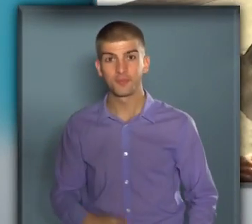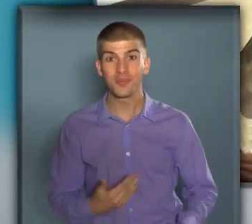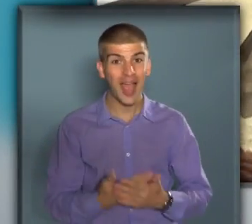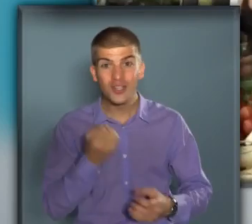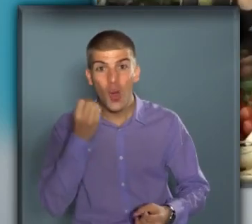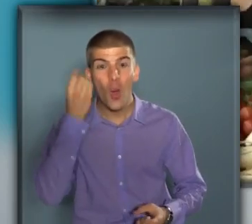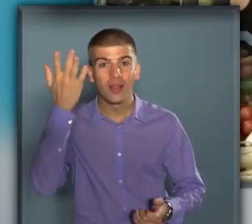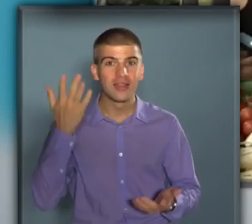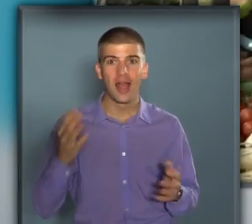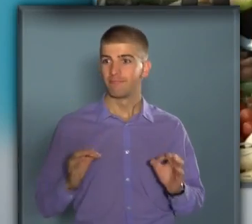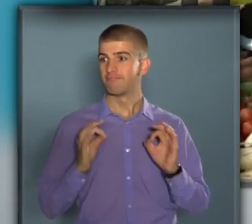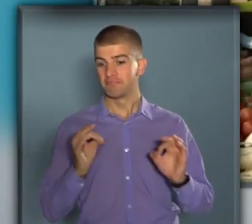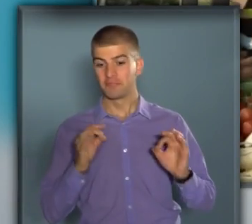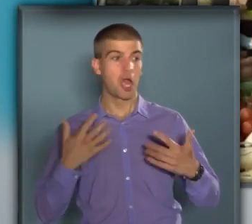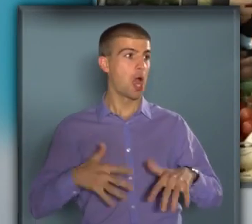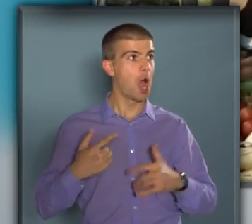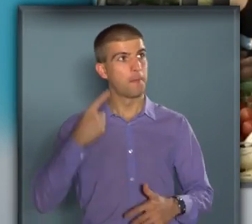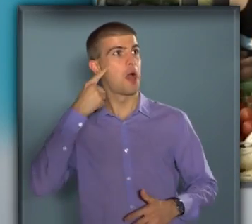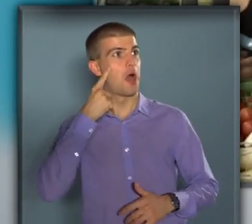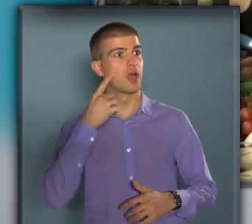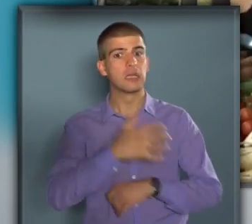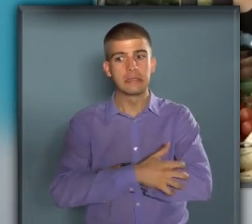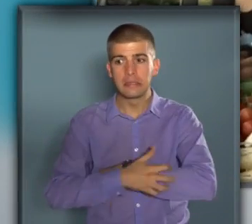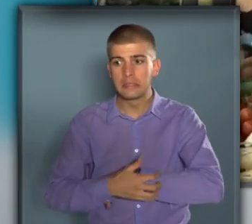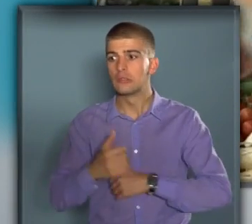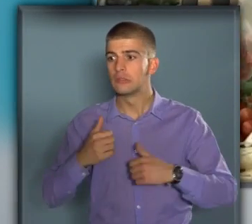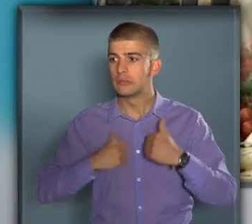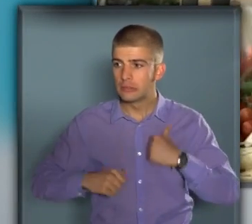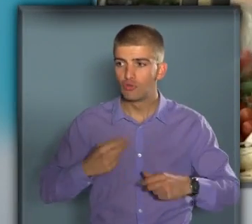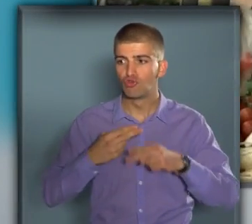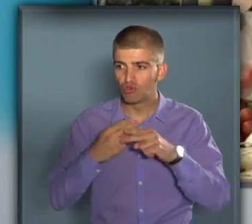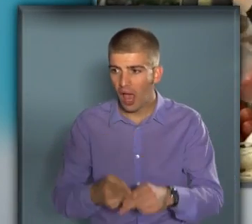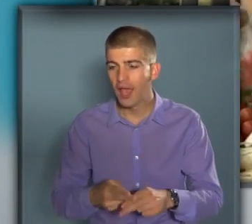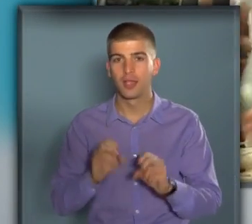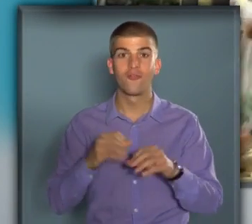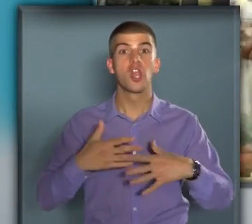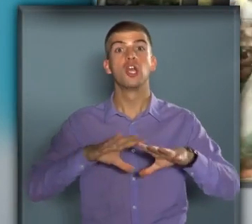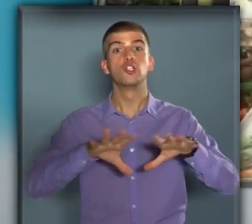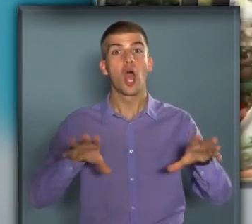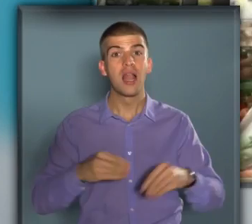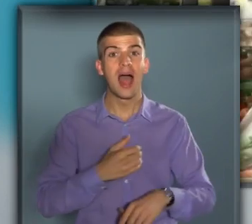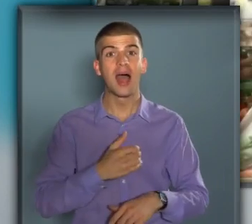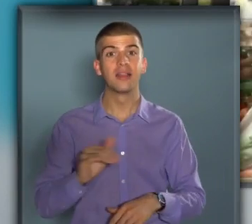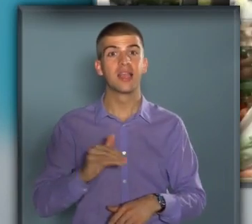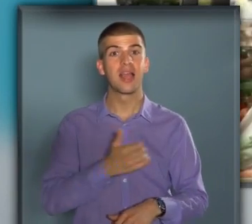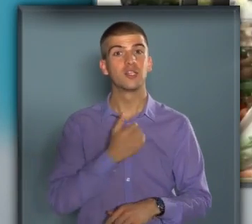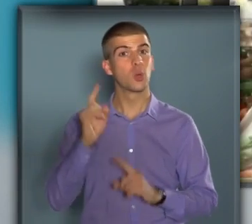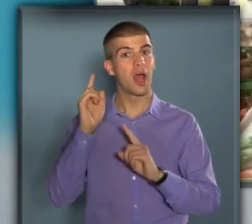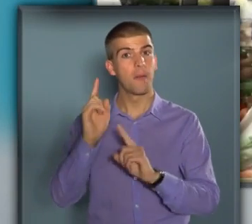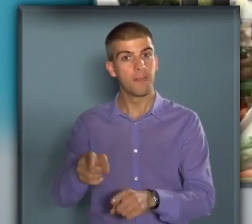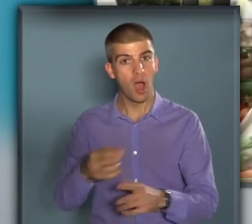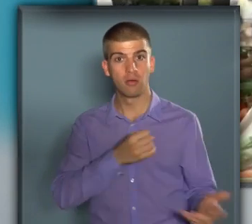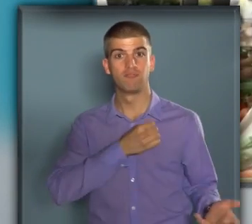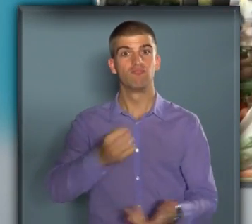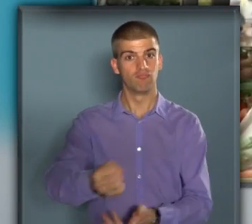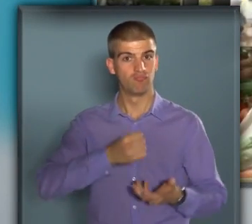Olyan könnyedén jött ez az ötlet, hogy segítsünk valahogy a rászorulókon és a nagycsaládosokon, főleg akik iskolába engedték a